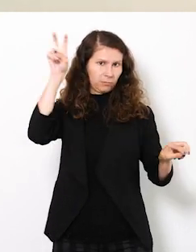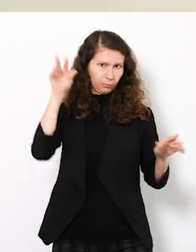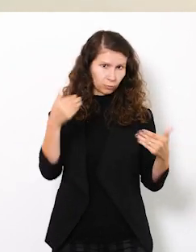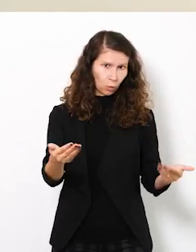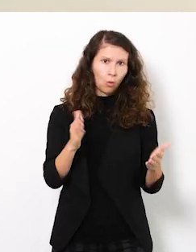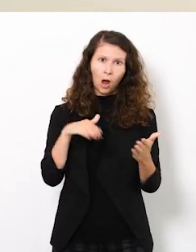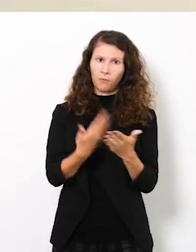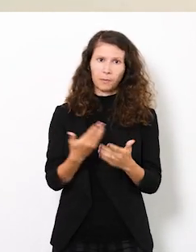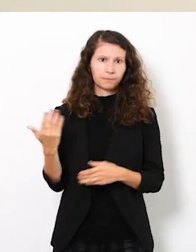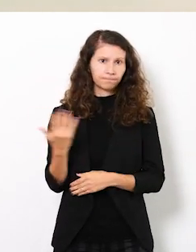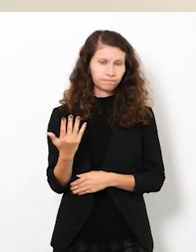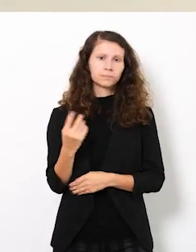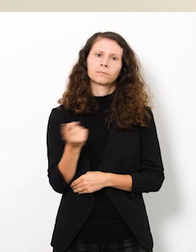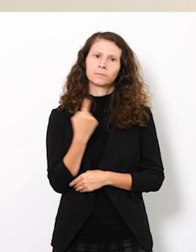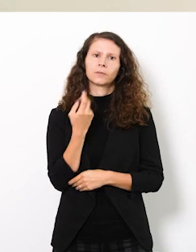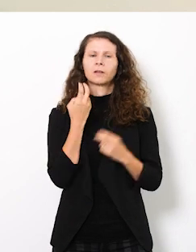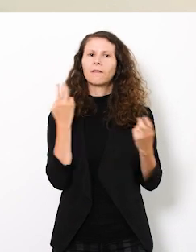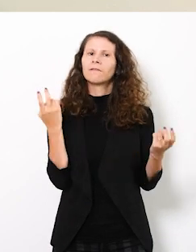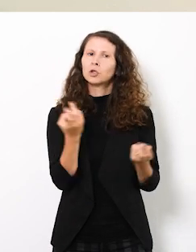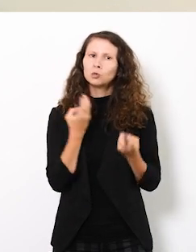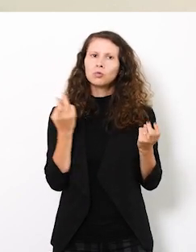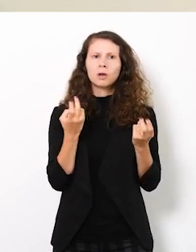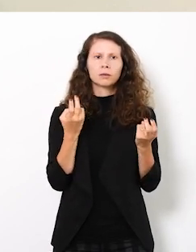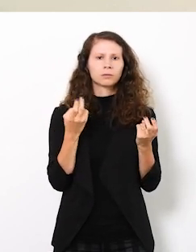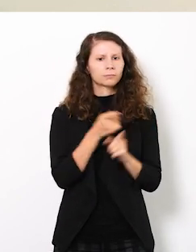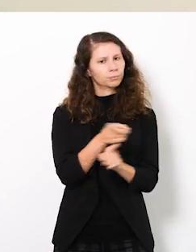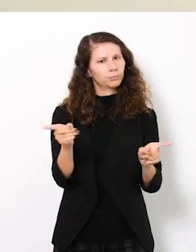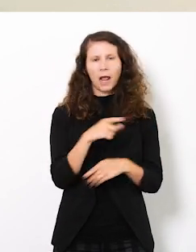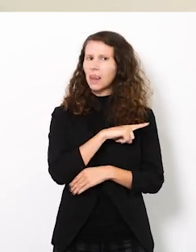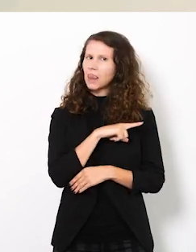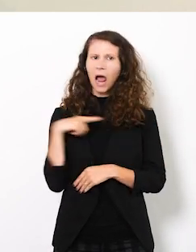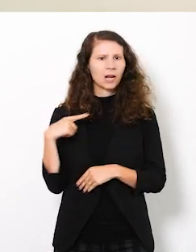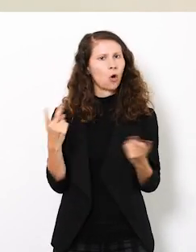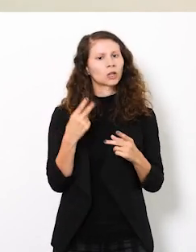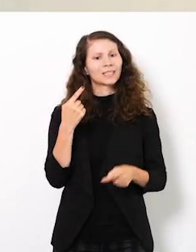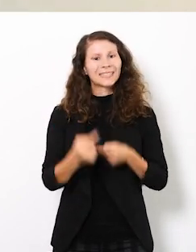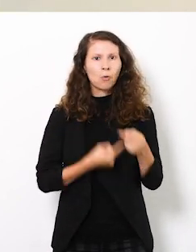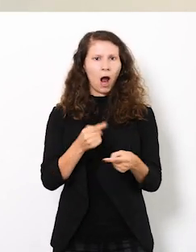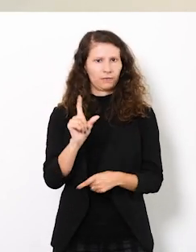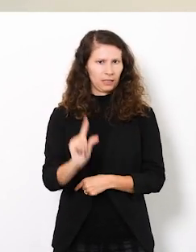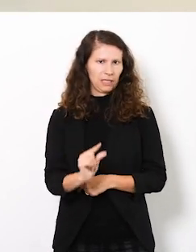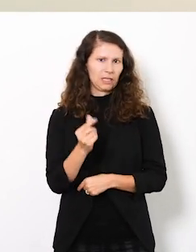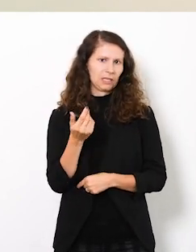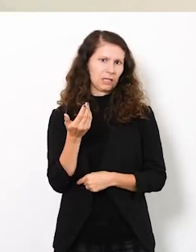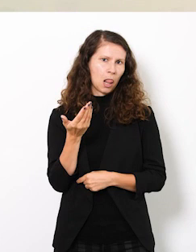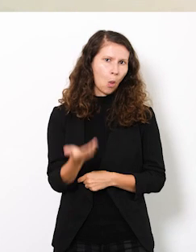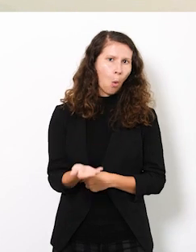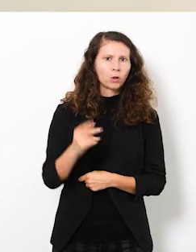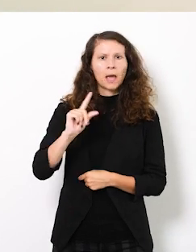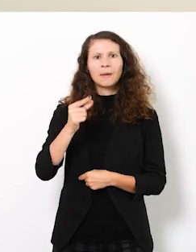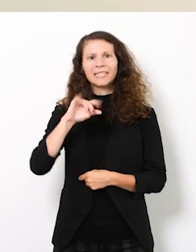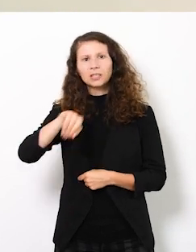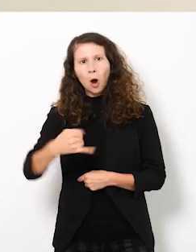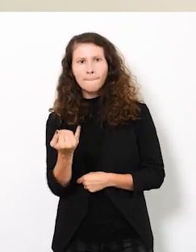dafür zu sorgen, dass möglichst niemand lange oder gar dauerhaft auf auf Minijobs